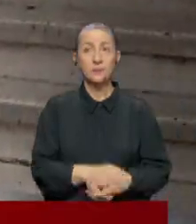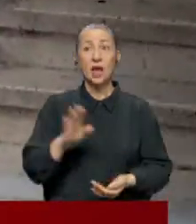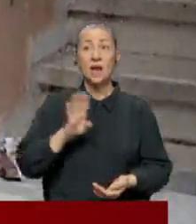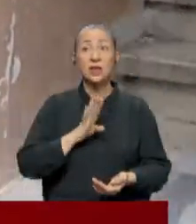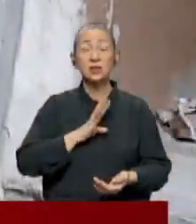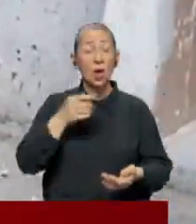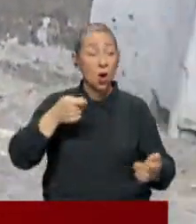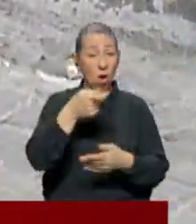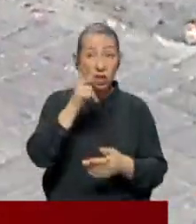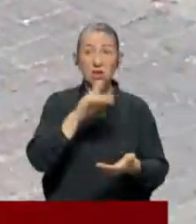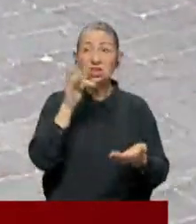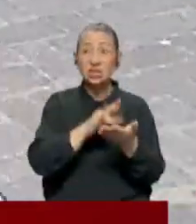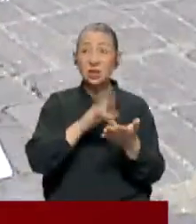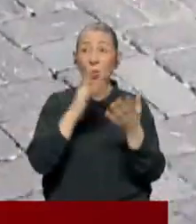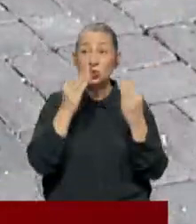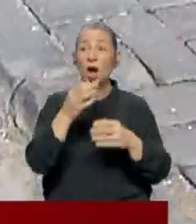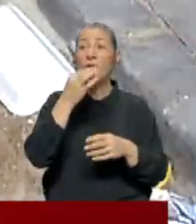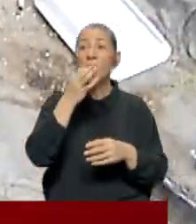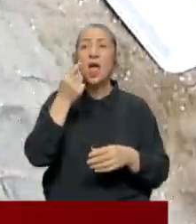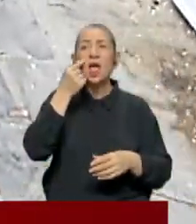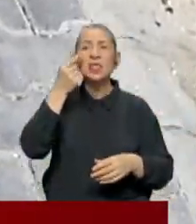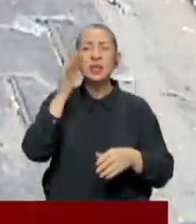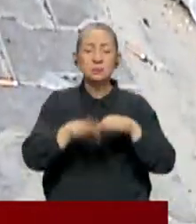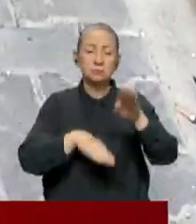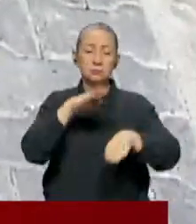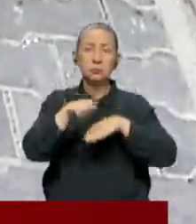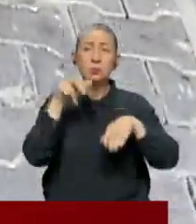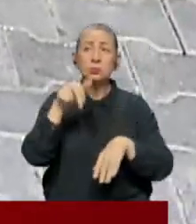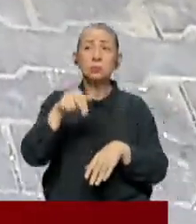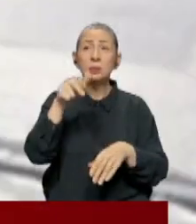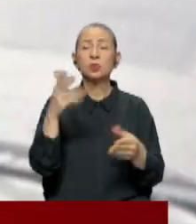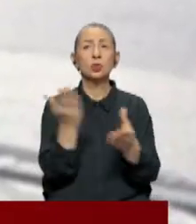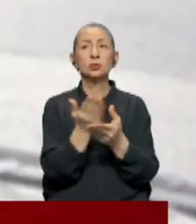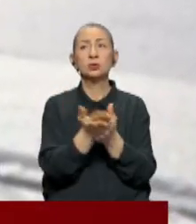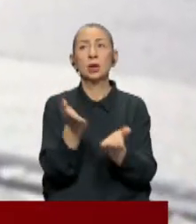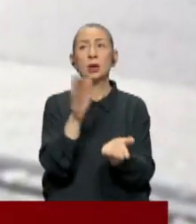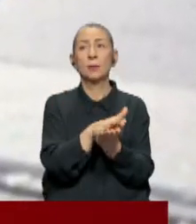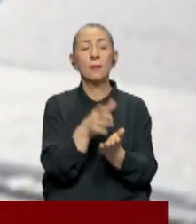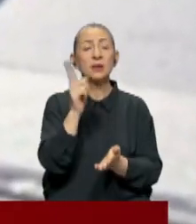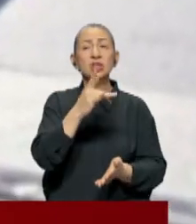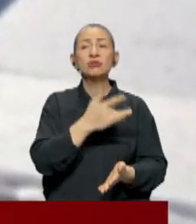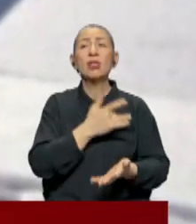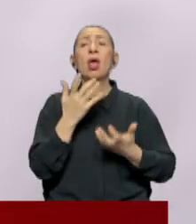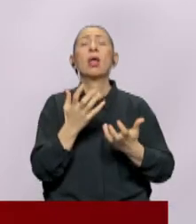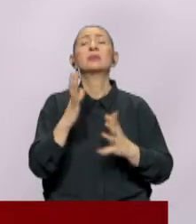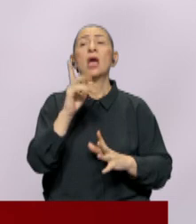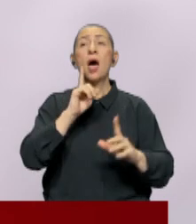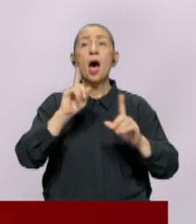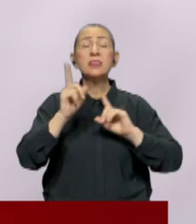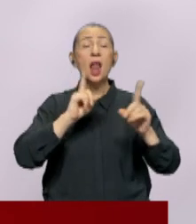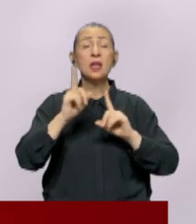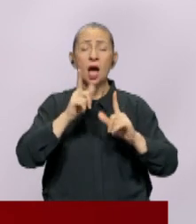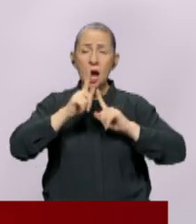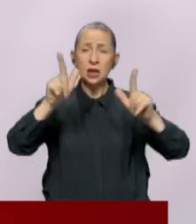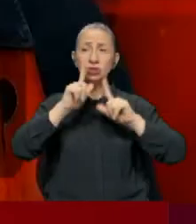Evladını öldürenler cezasını çeksin diye Ankara'ya da yürümüştü Songül Alıcı ama dosya kapandı. Başka canlar yanmasın diye adalet